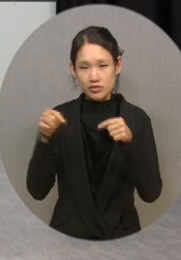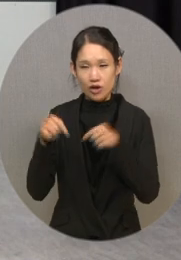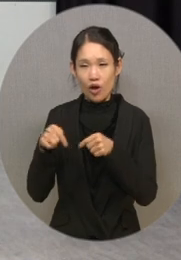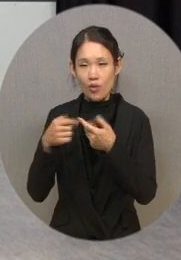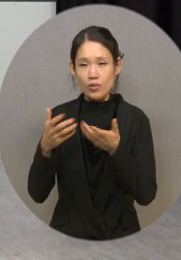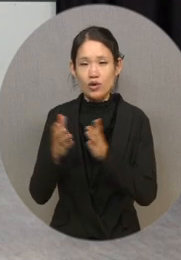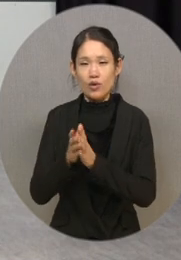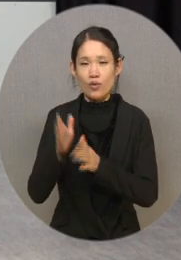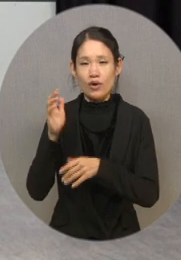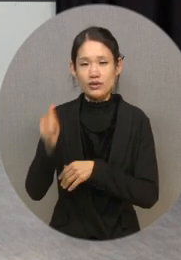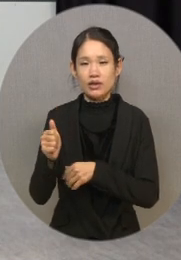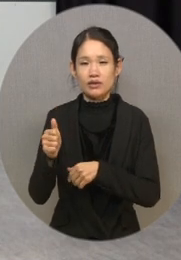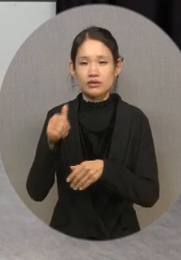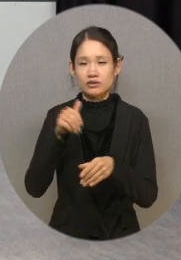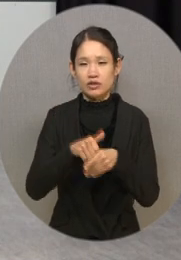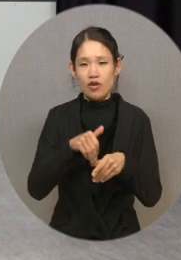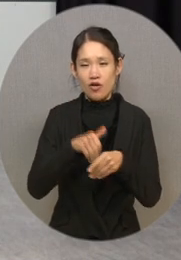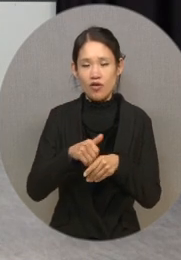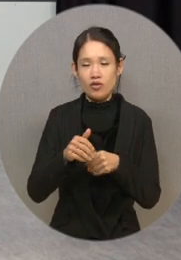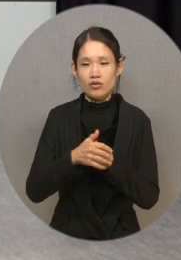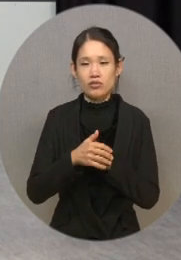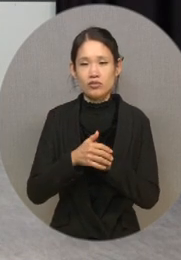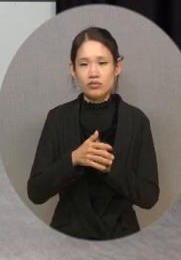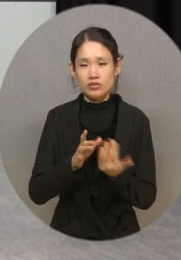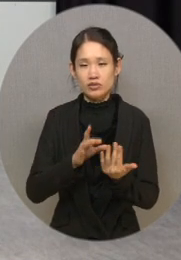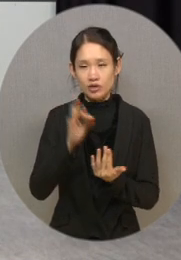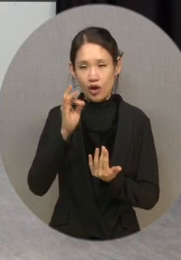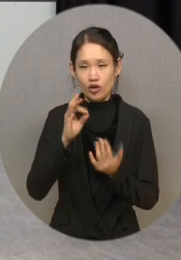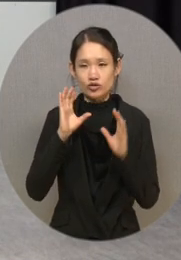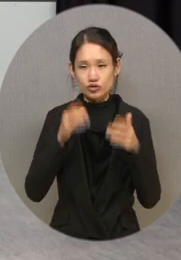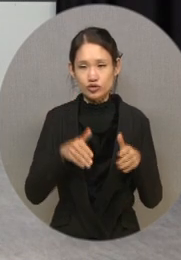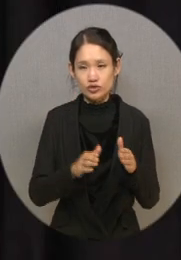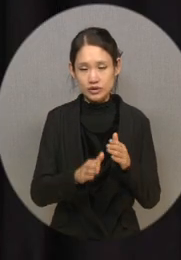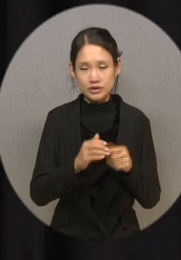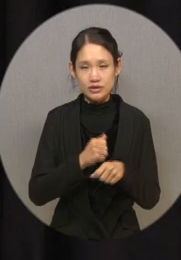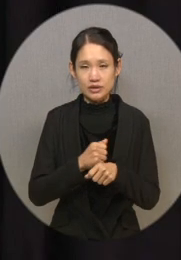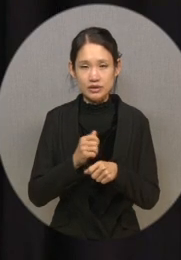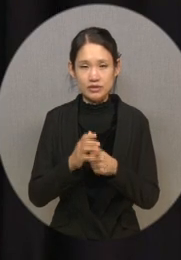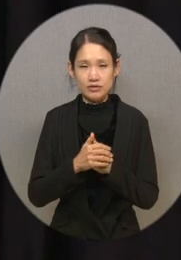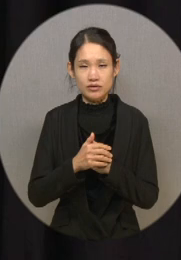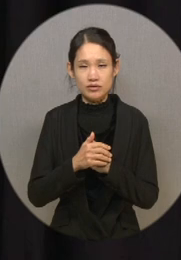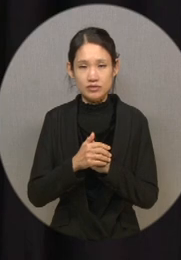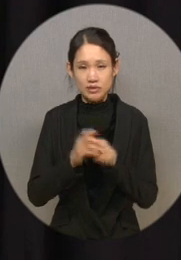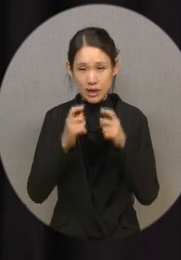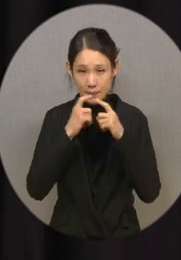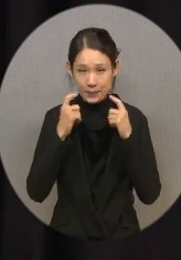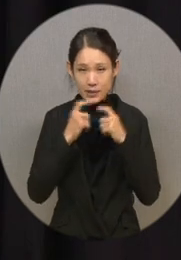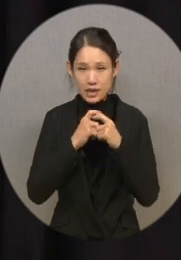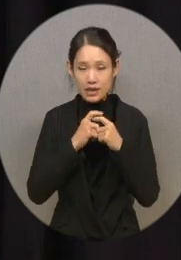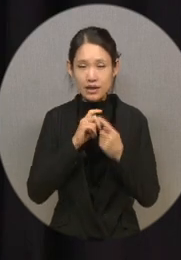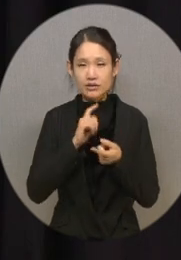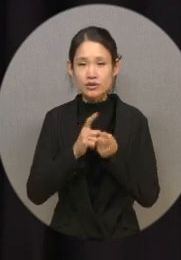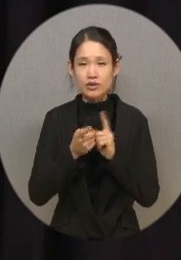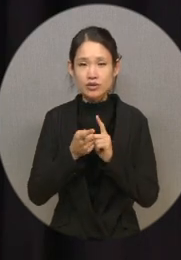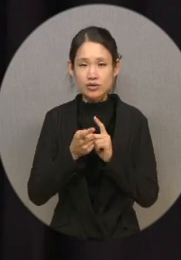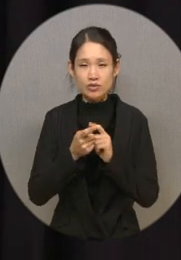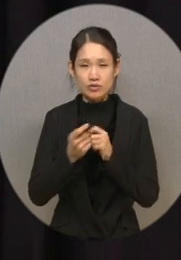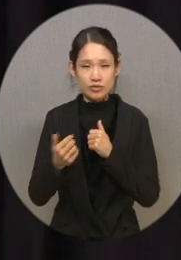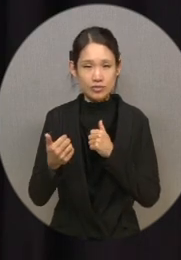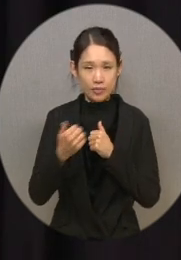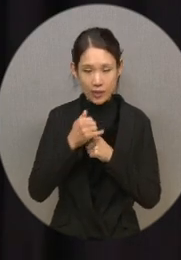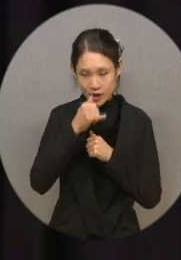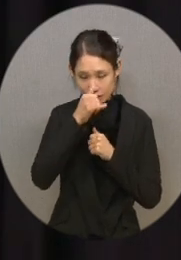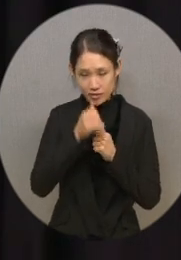회장은 선거로 됩니다. 선출직. 그러니까 선출직이죠. 그러니까는 민간의 입김이 들어올 수 있는 요소가 있는